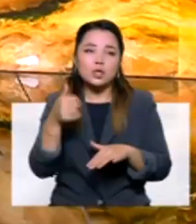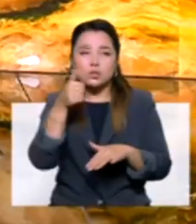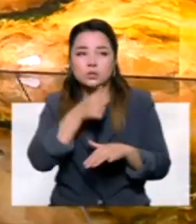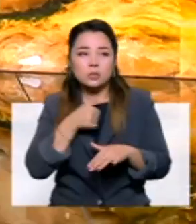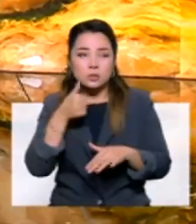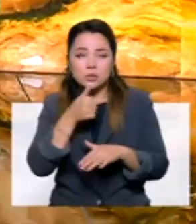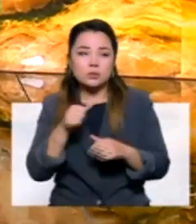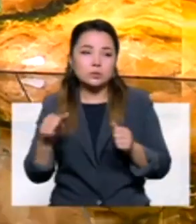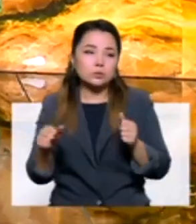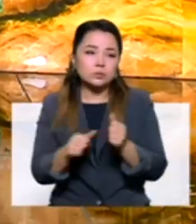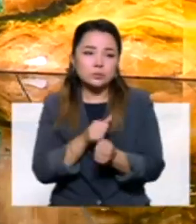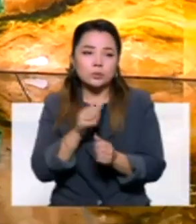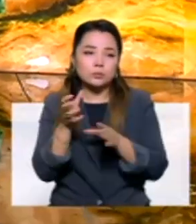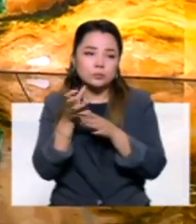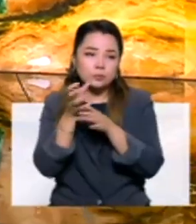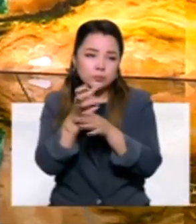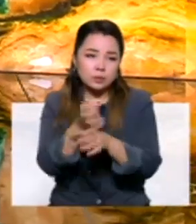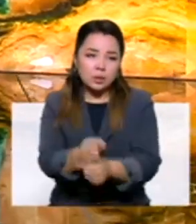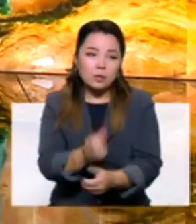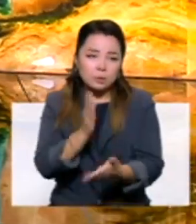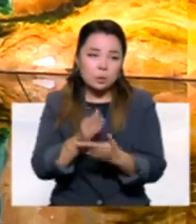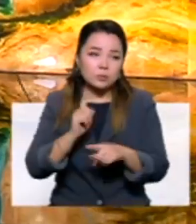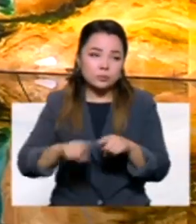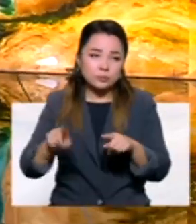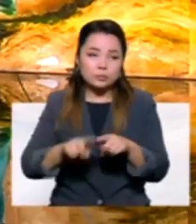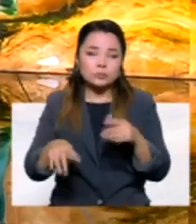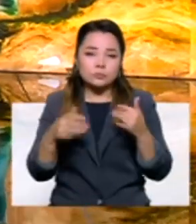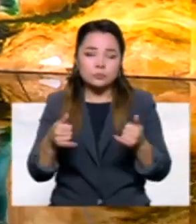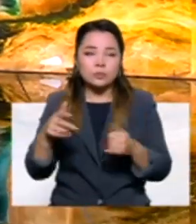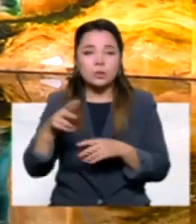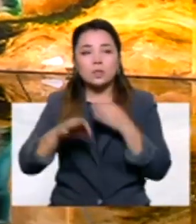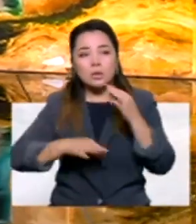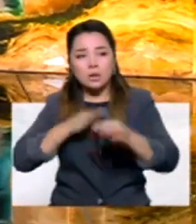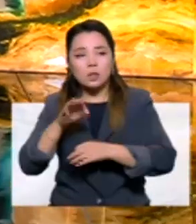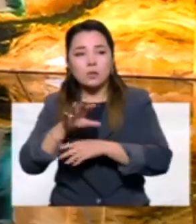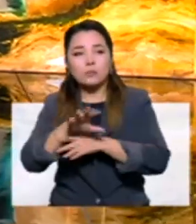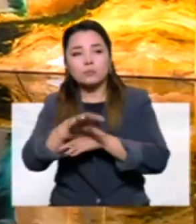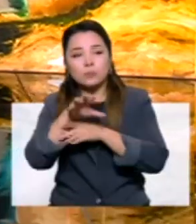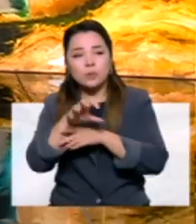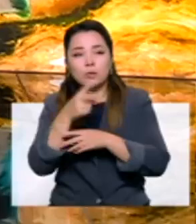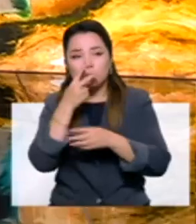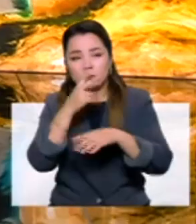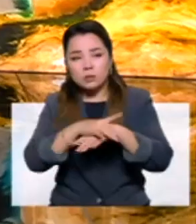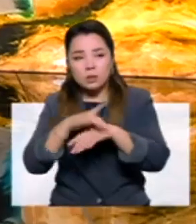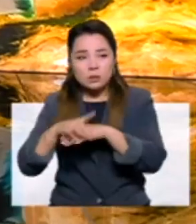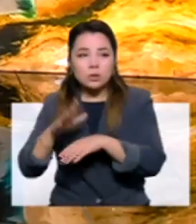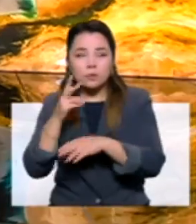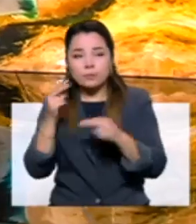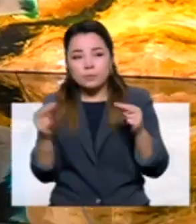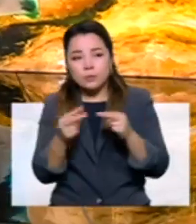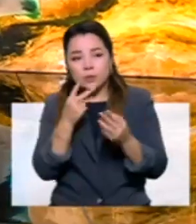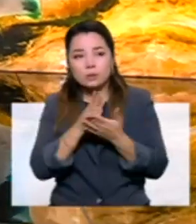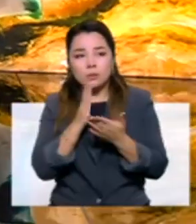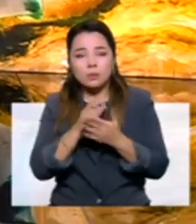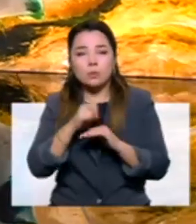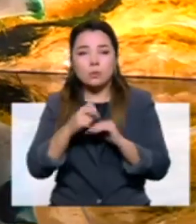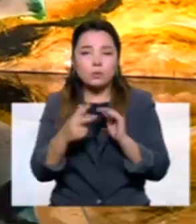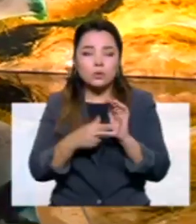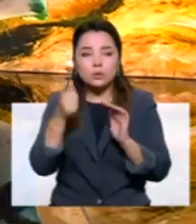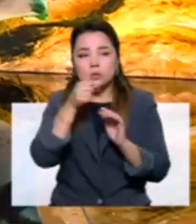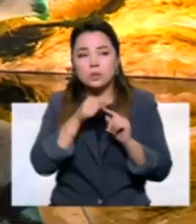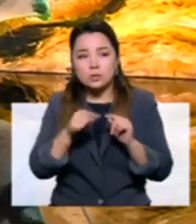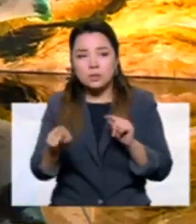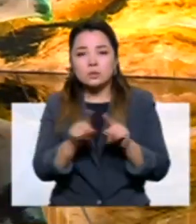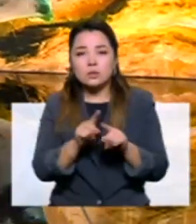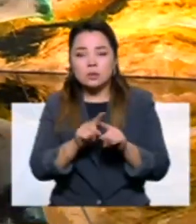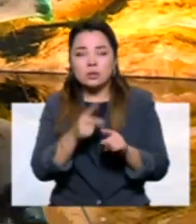жылдан тартыла басталды. Эколог мамандар осылай дейді. Ғарыштан түсірілген мынау фотоларда соның айғағы. 18 жыл бойы